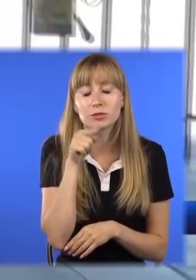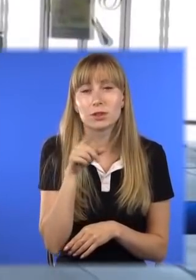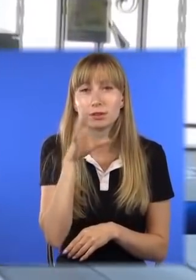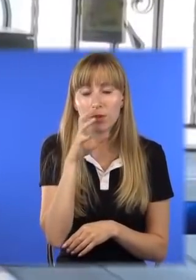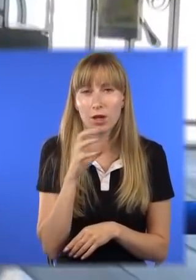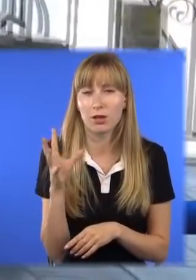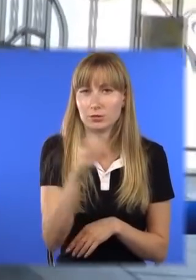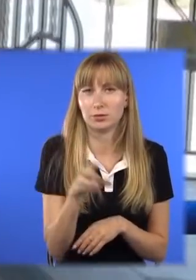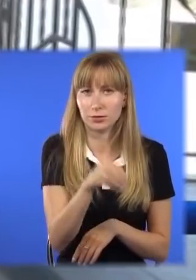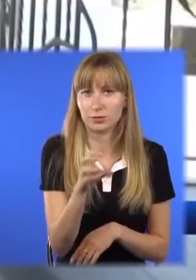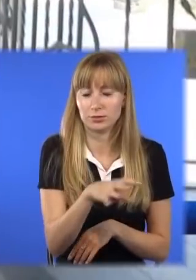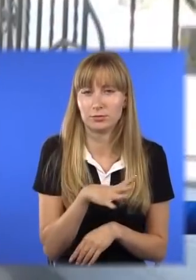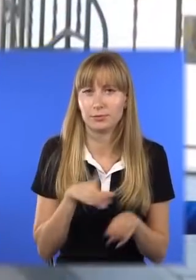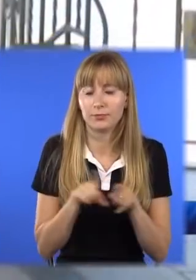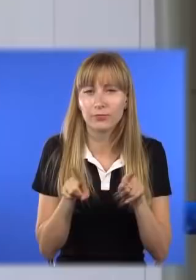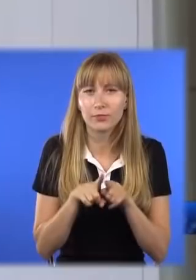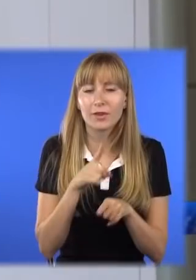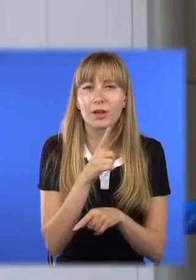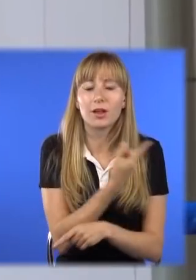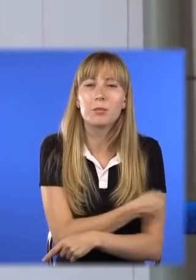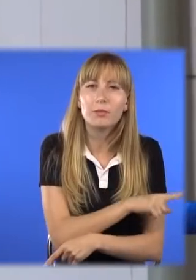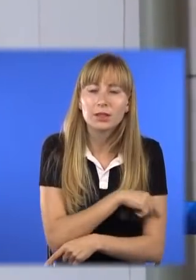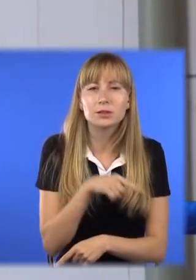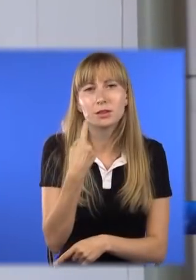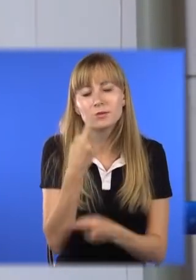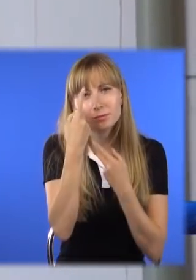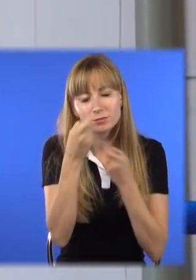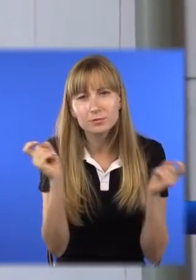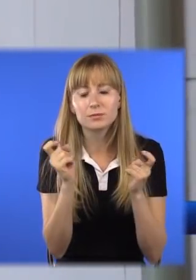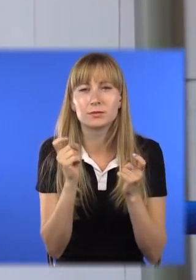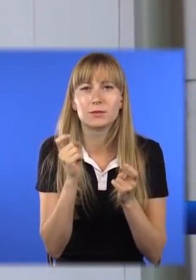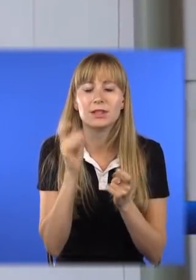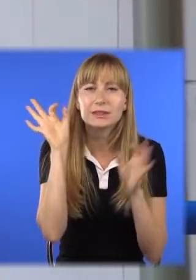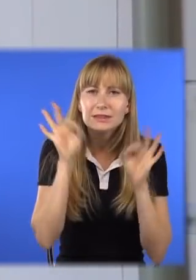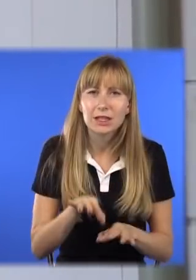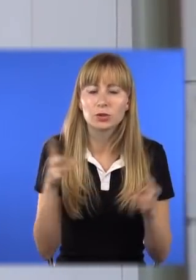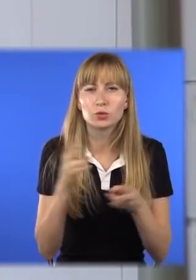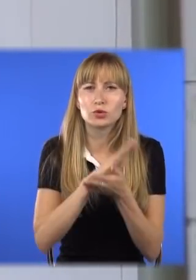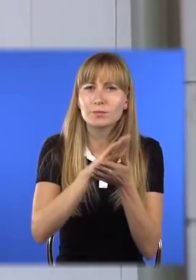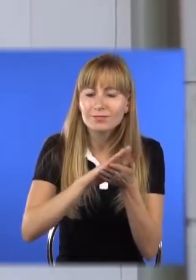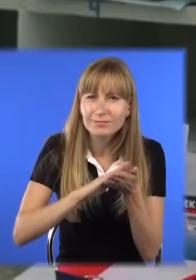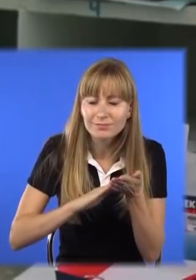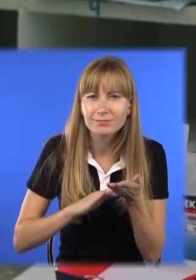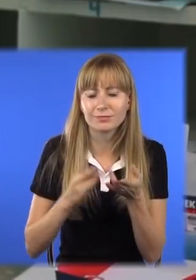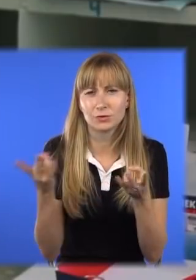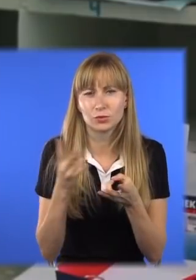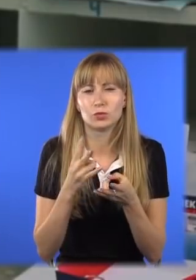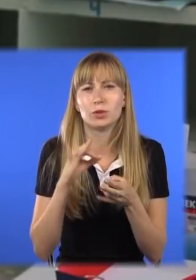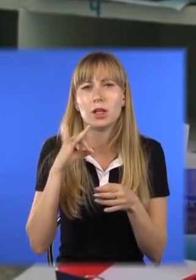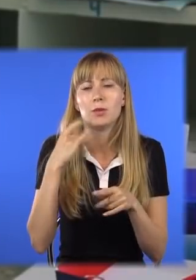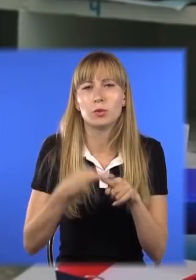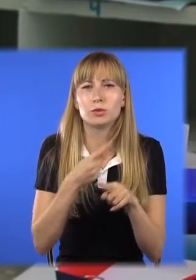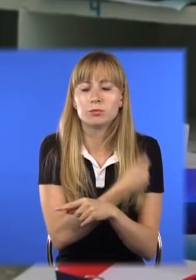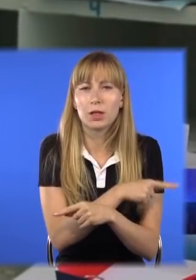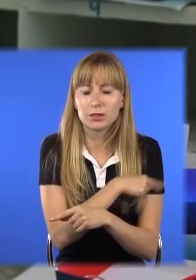За словами медиків, головне в такій ситуації – одразу простерилізувати рану та миттю примчатись до лікарні. В зависимості від